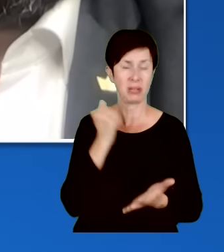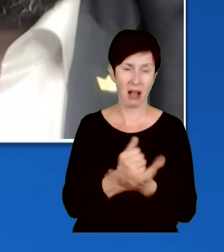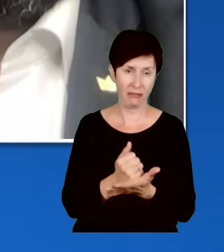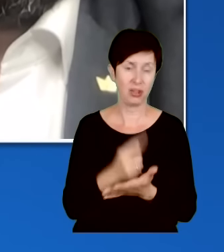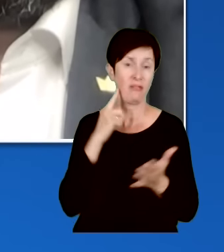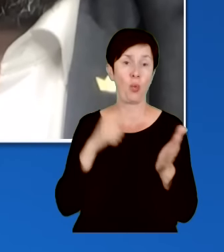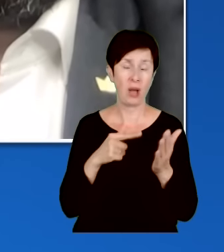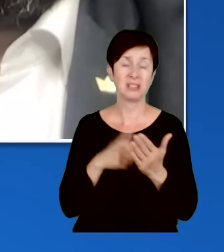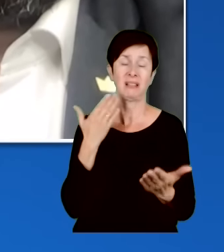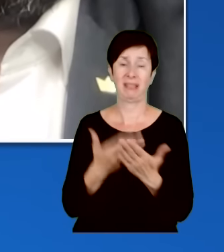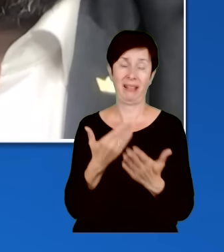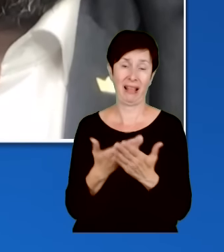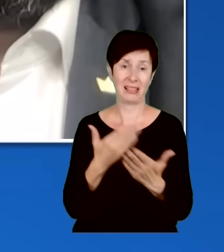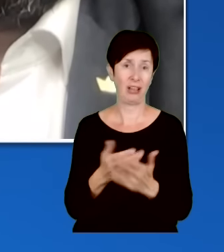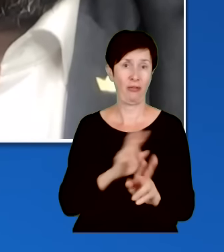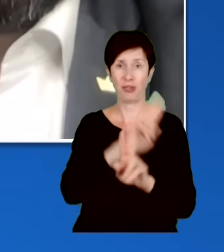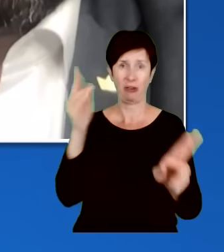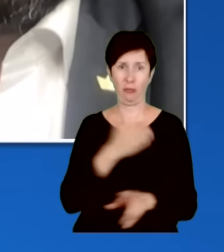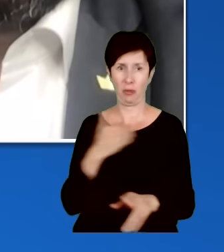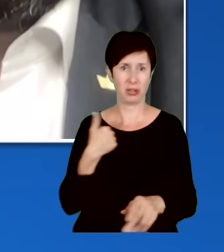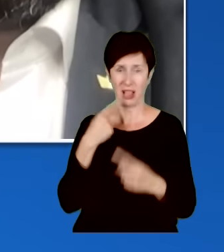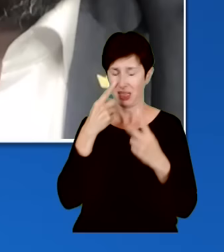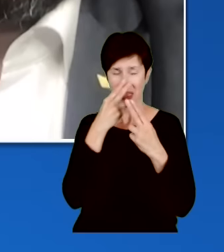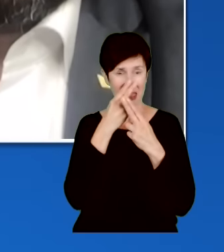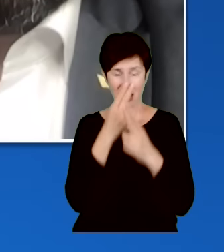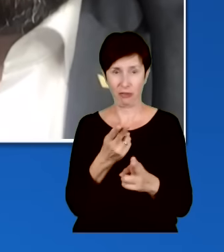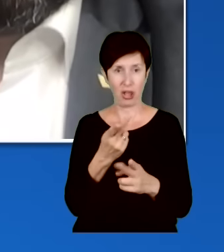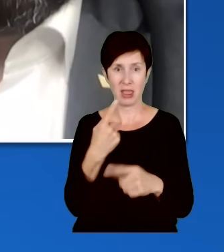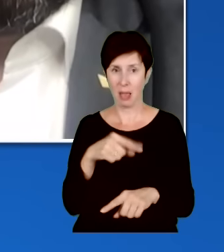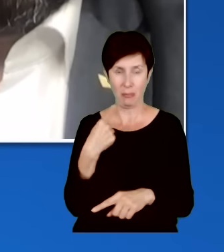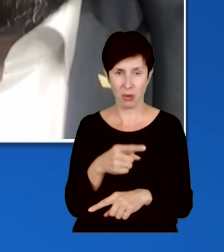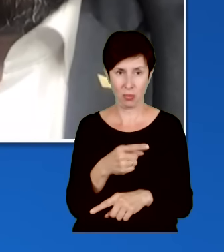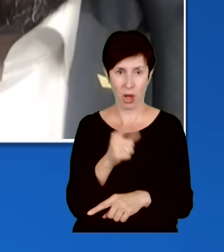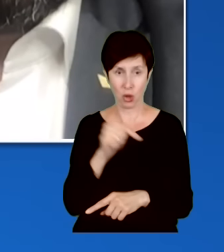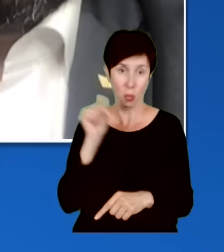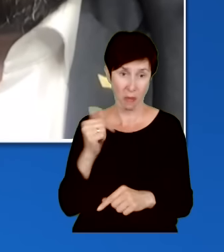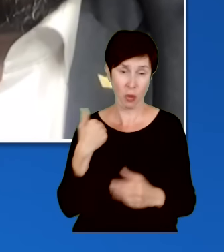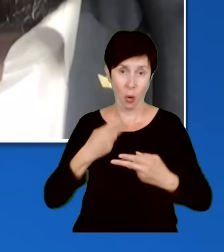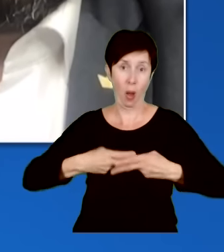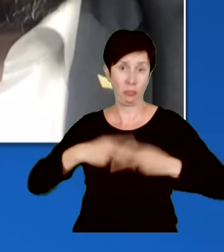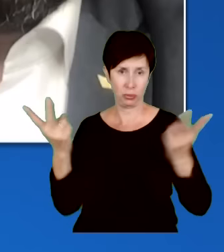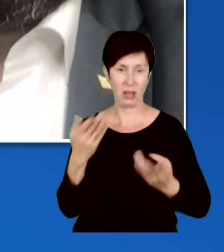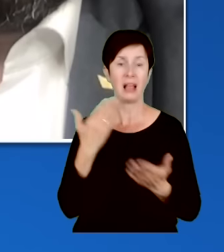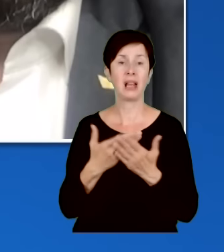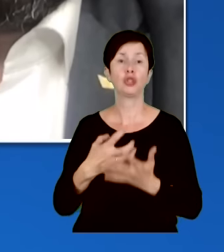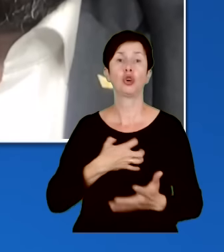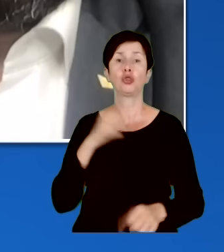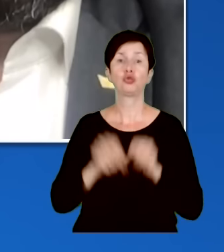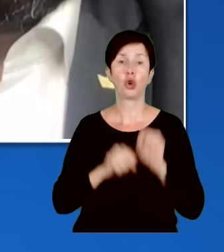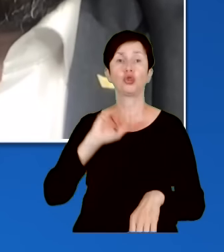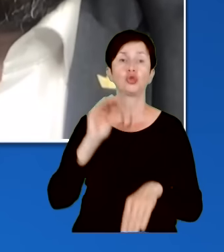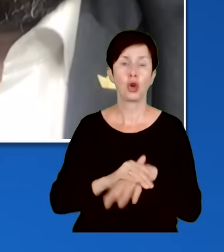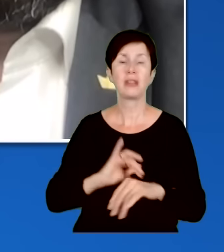dlatego nikt w Polsce jeszcze nie widział nikt nie zobaczył A miał być to upublicznione dlaczego sądy się na to zgadzały na jakiej